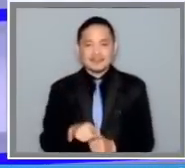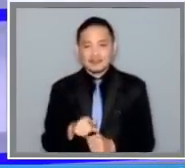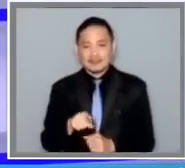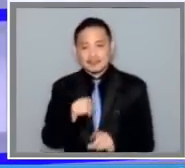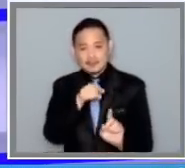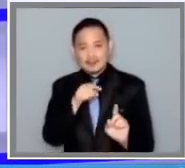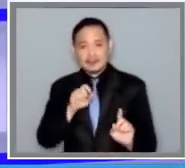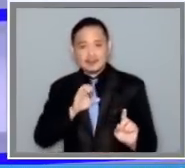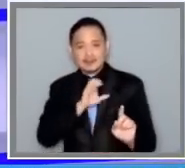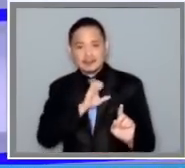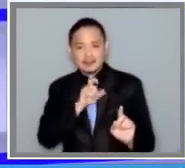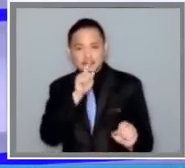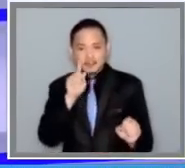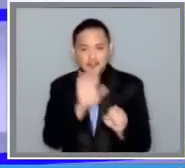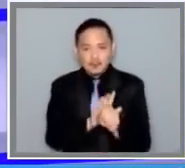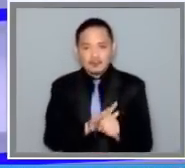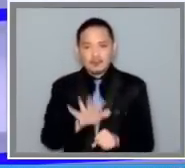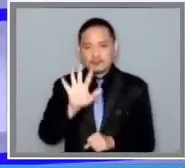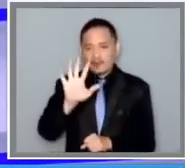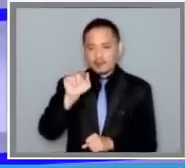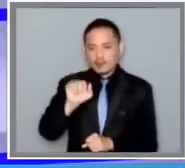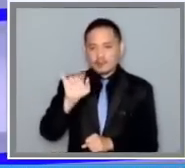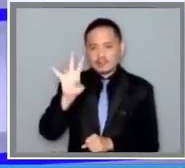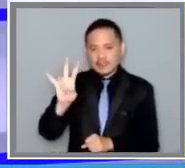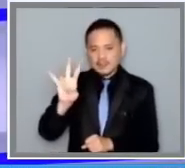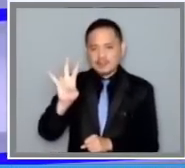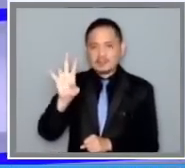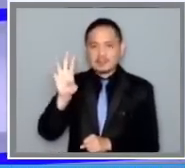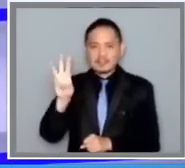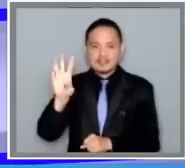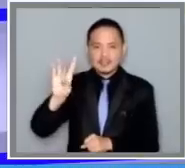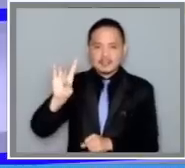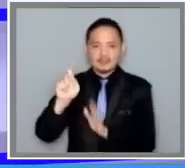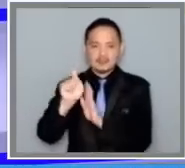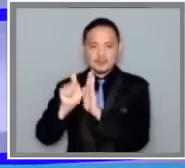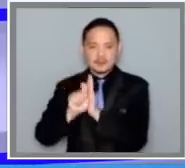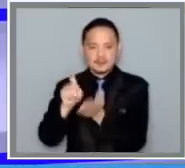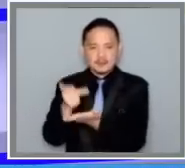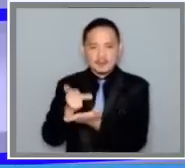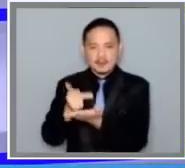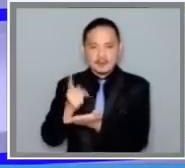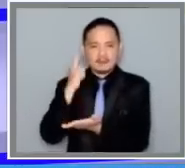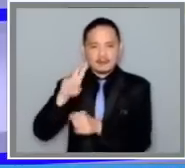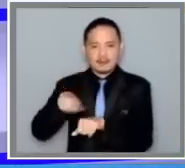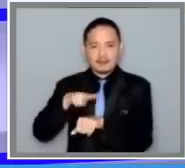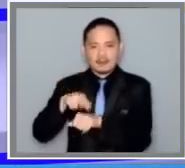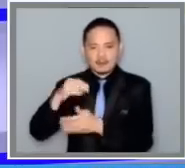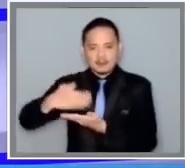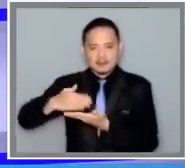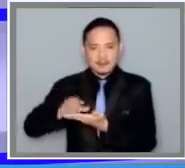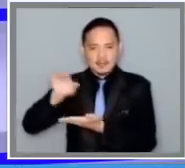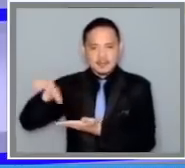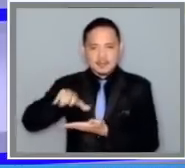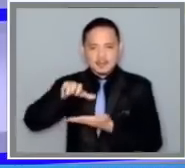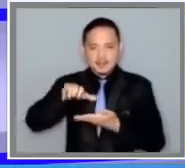ang 5.768 trillion pesos na national budget para sa